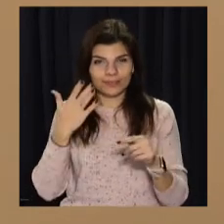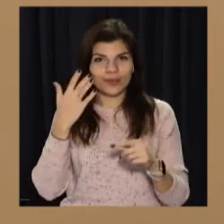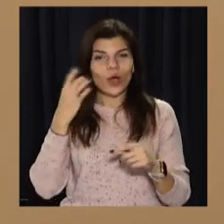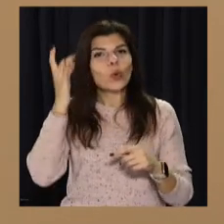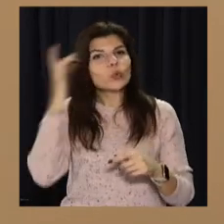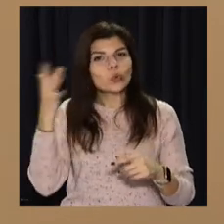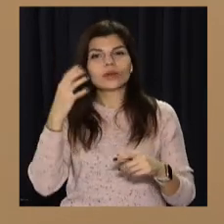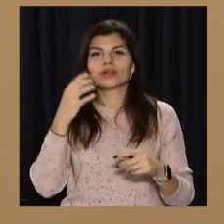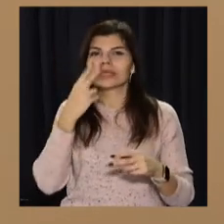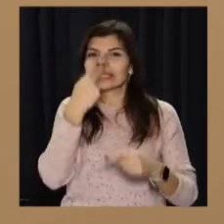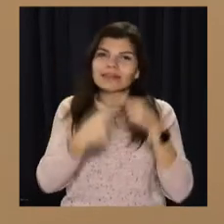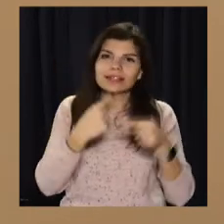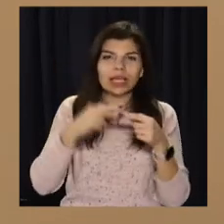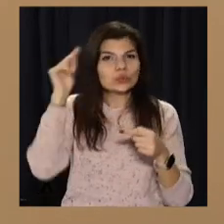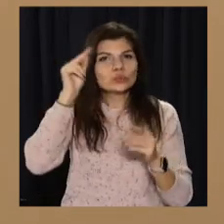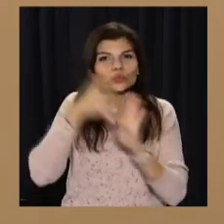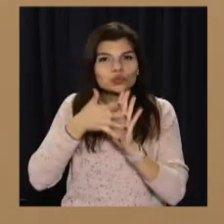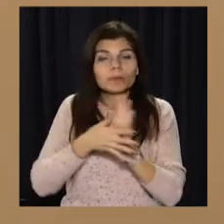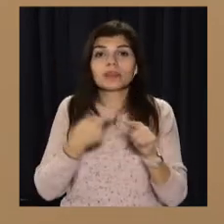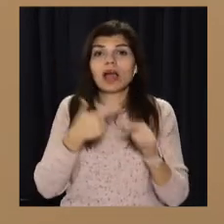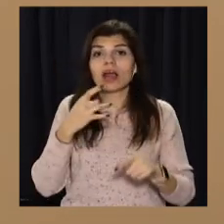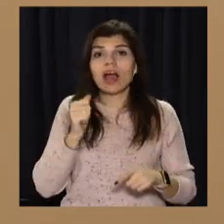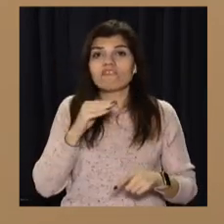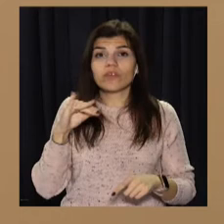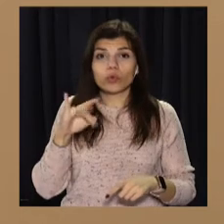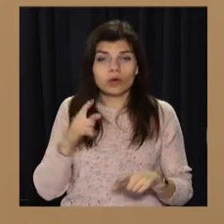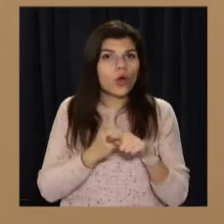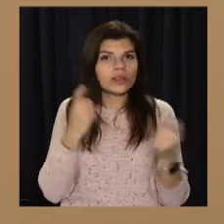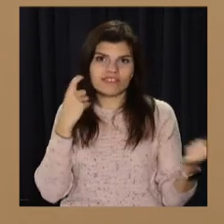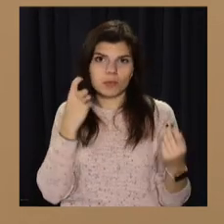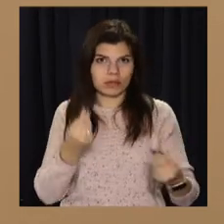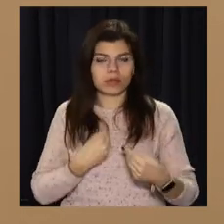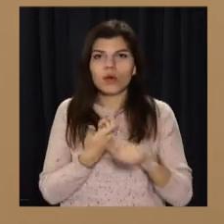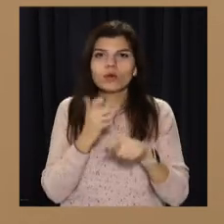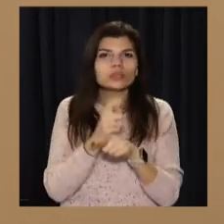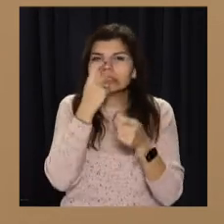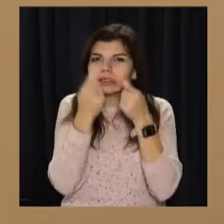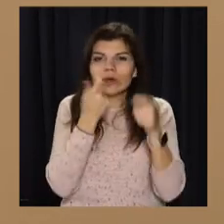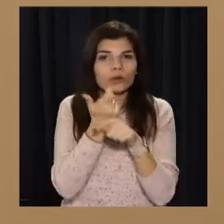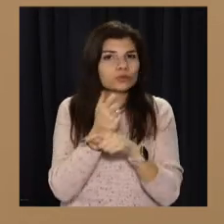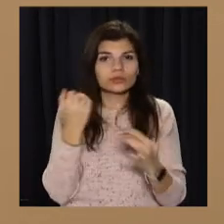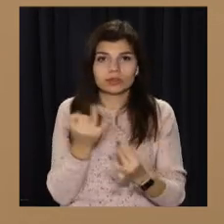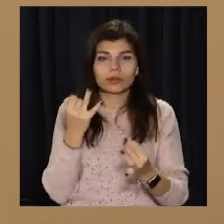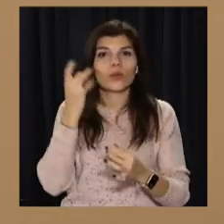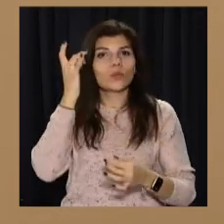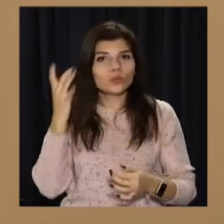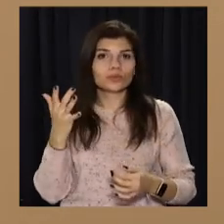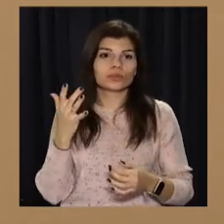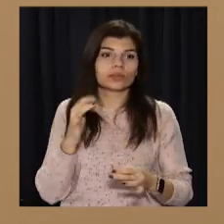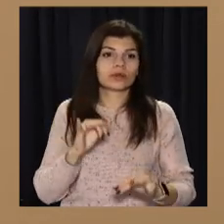культуру, традиции. И вообще вот эти гравюры, они очень информативны, очень тщательные, интересные. Это и культура,